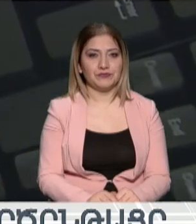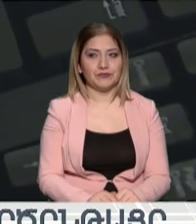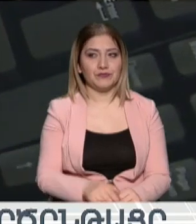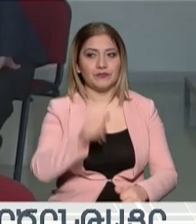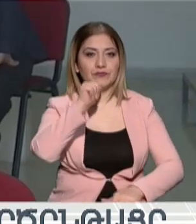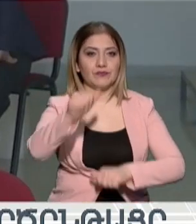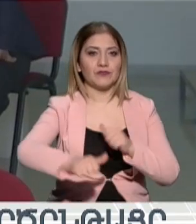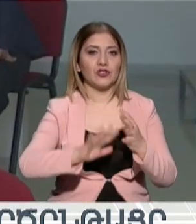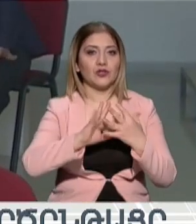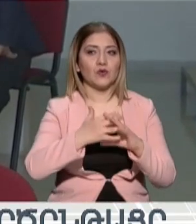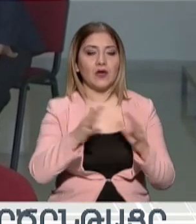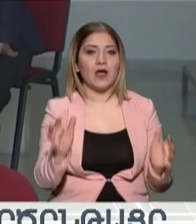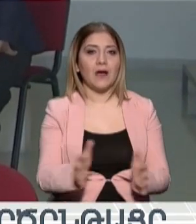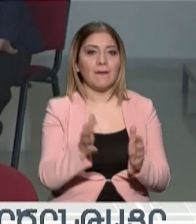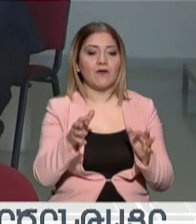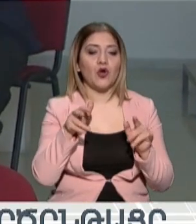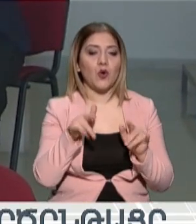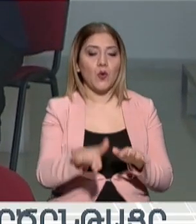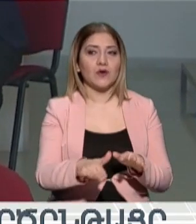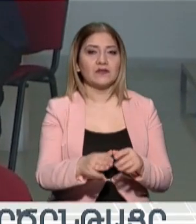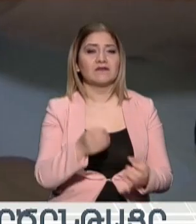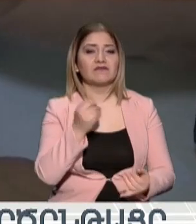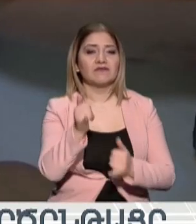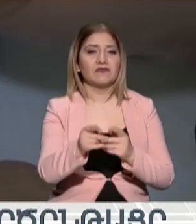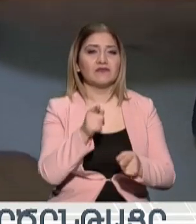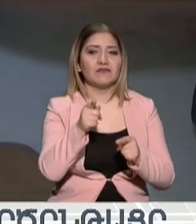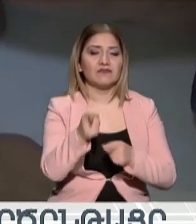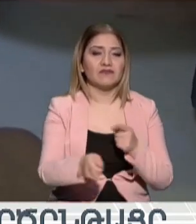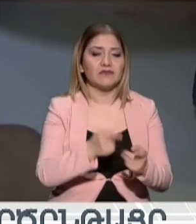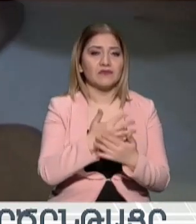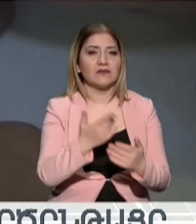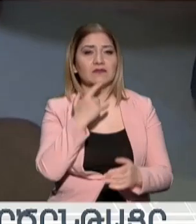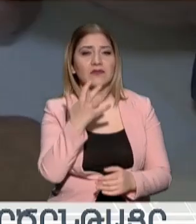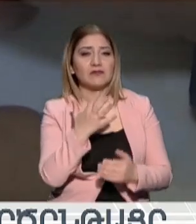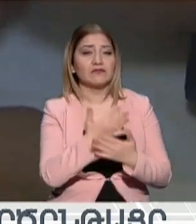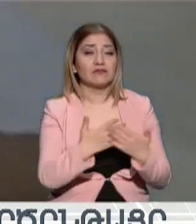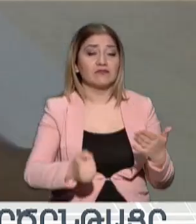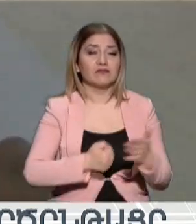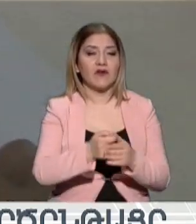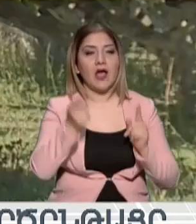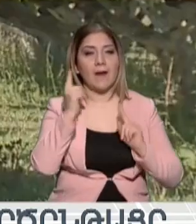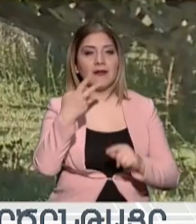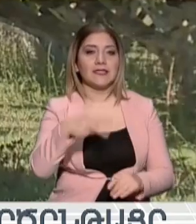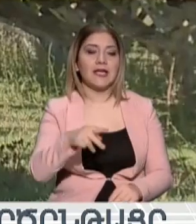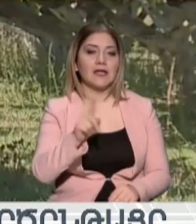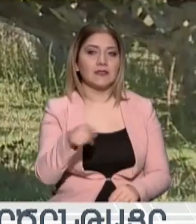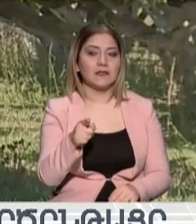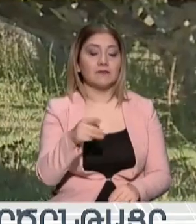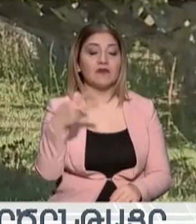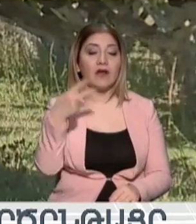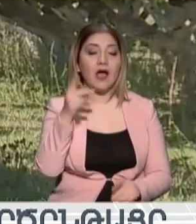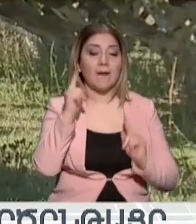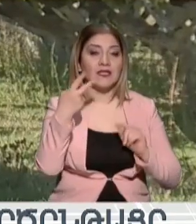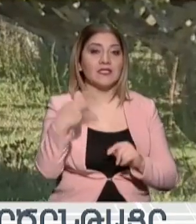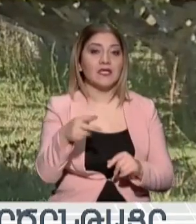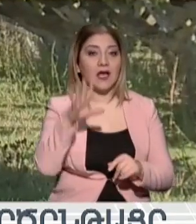Այս տարվա գյուղապահովագրության գործընթացը մշակաբույսերի աճի տեսակով պայմանավորված կտևի մինչև ապրիլի 20-ը։ Ֆերմերային